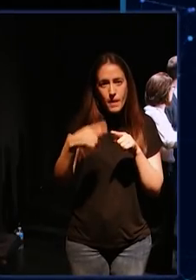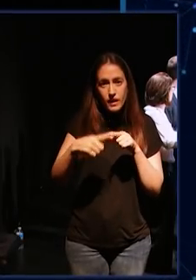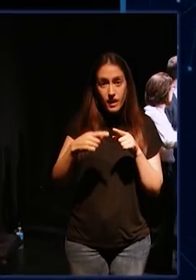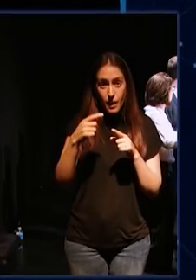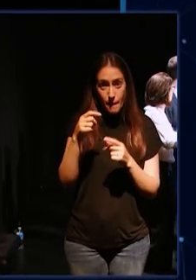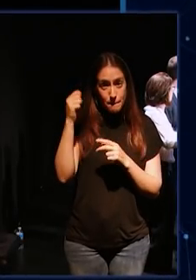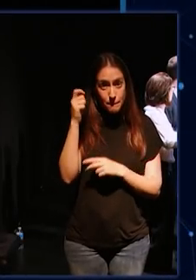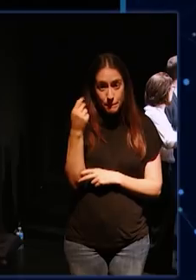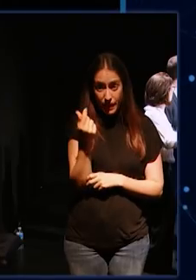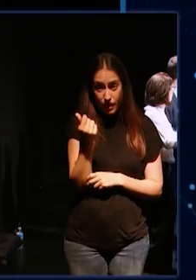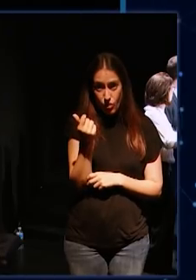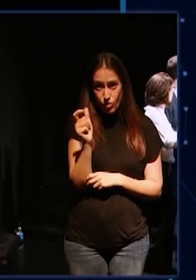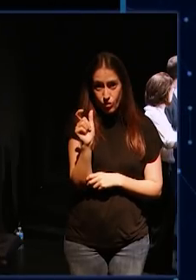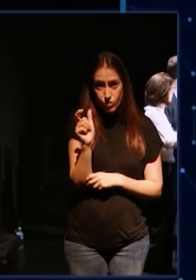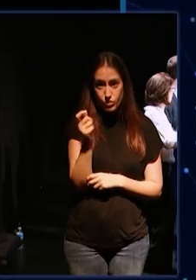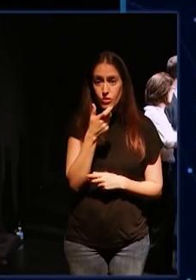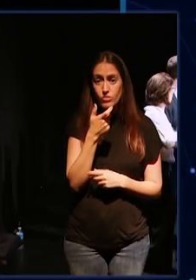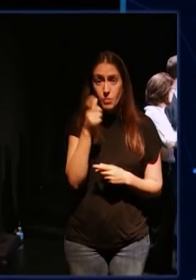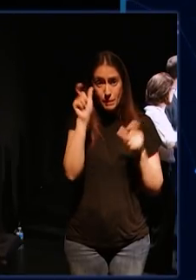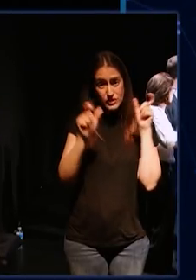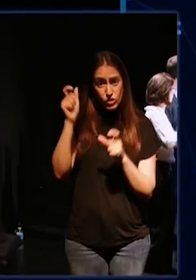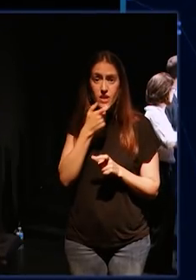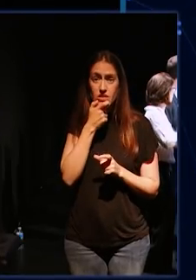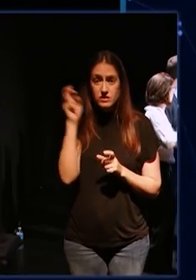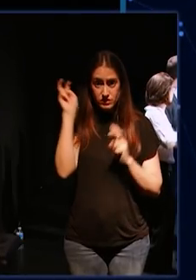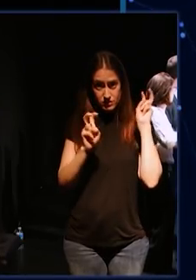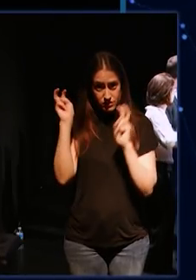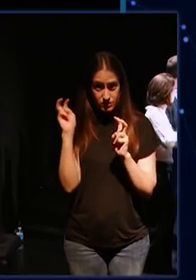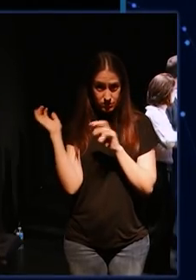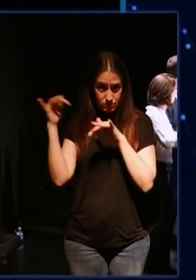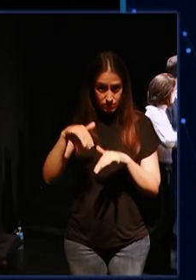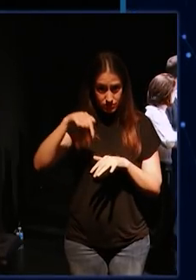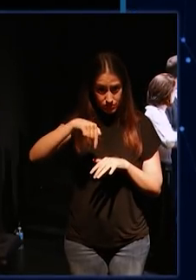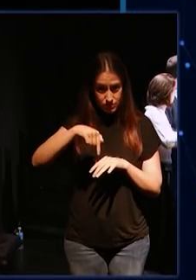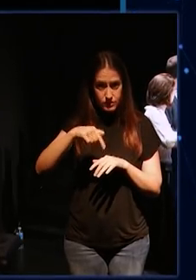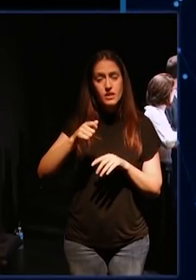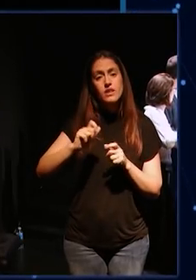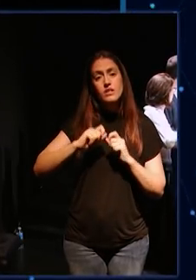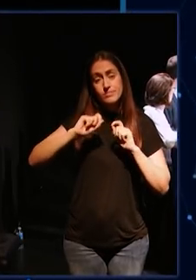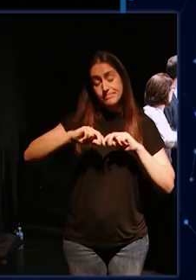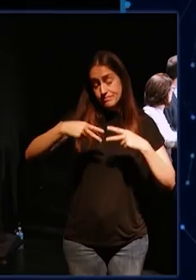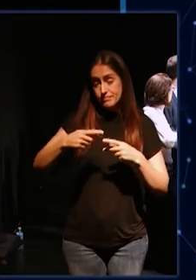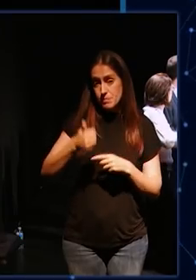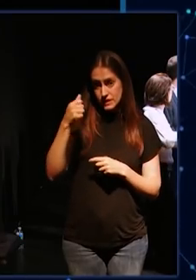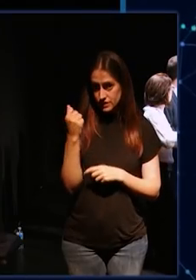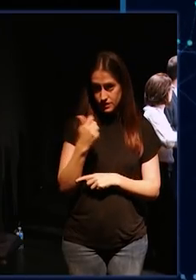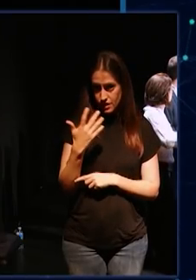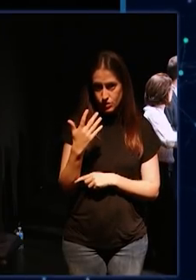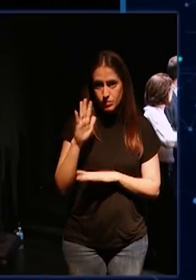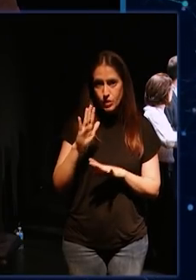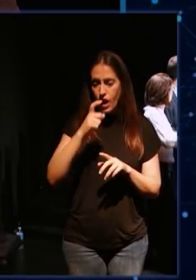perquè Cardedeu és un poble on hi ha molta gent que hi vol venir a viure, i a més això també encareix. Però aquests anys hem fet coses. És